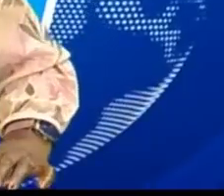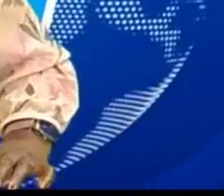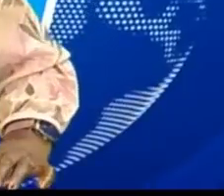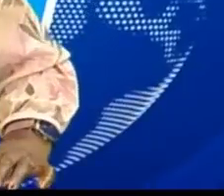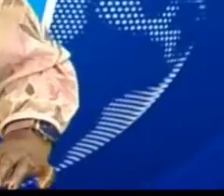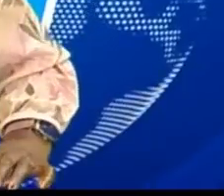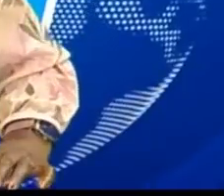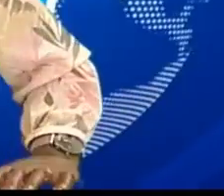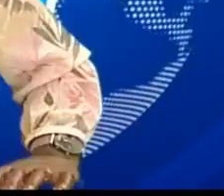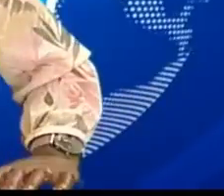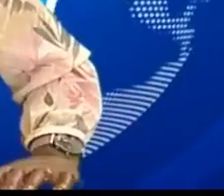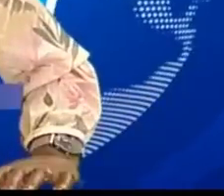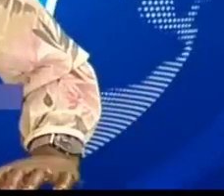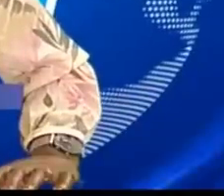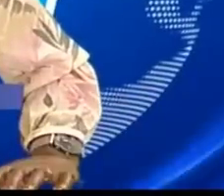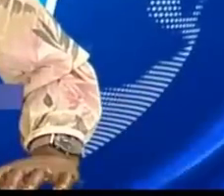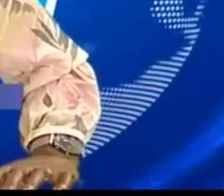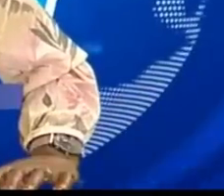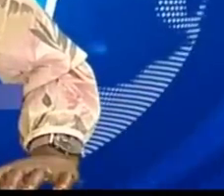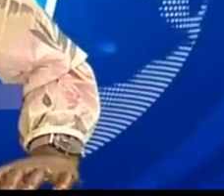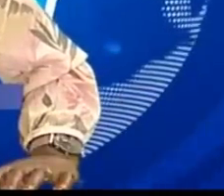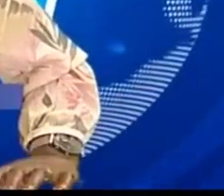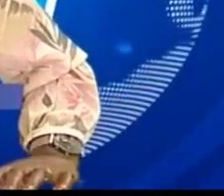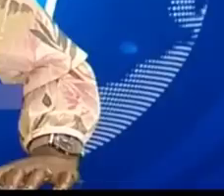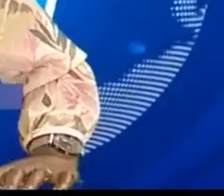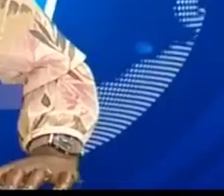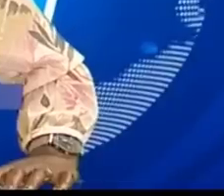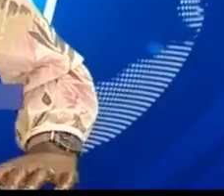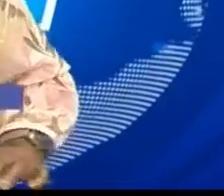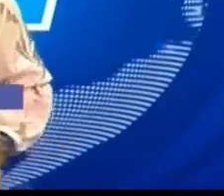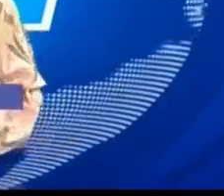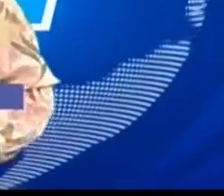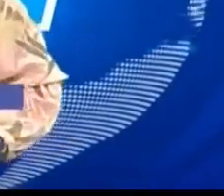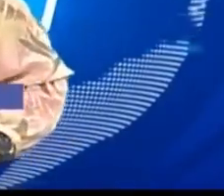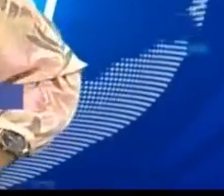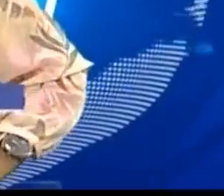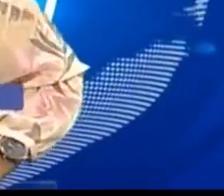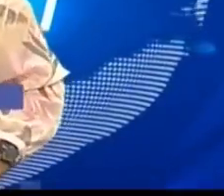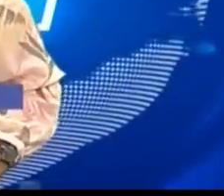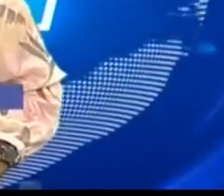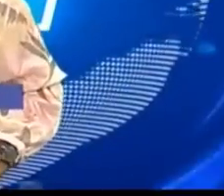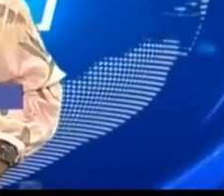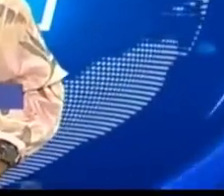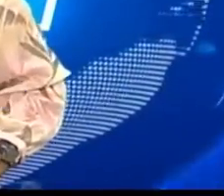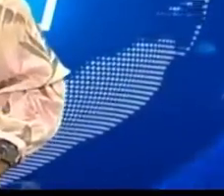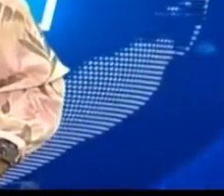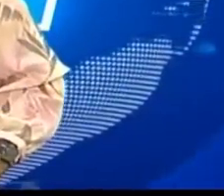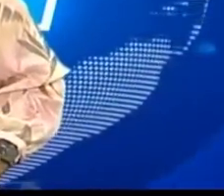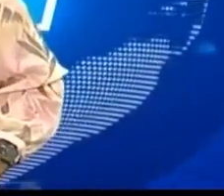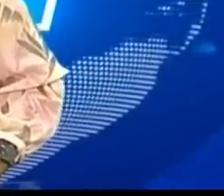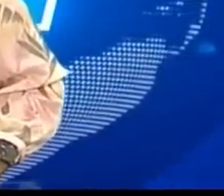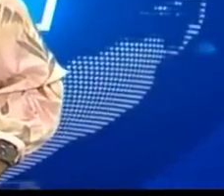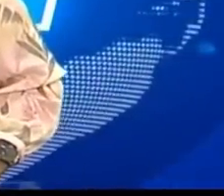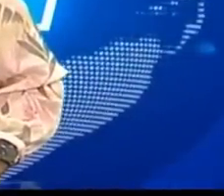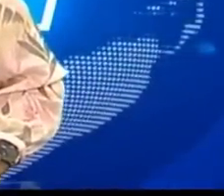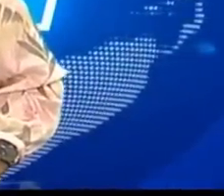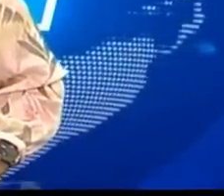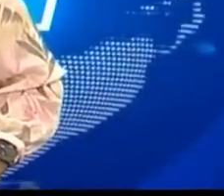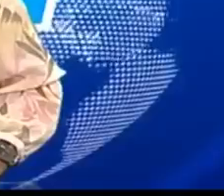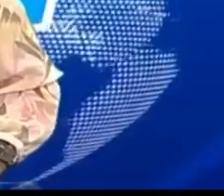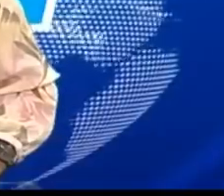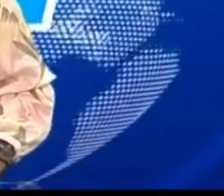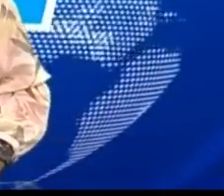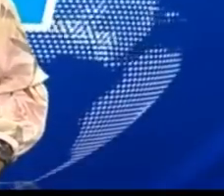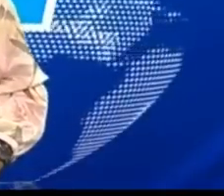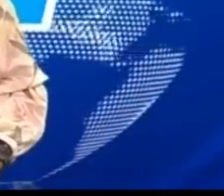Faire de la santé mentale notre priorité, thème retenu à l'occasion de la Journée mondiale de la santé mentale à Kinshasa. Plusieurs activités ont été